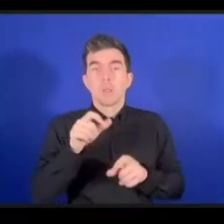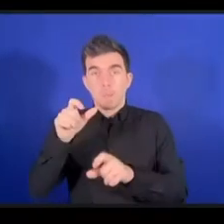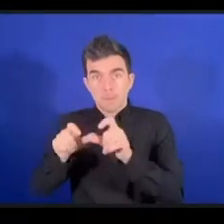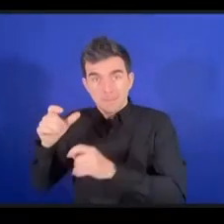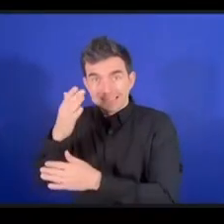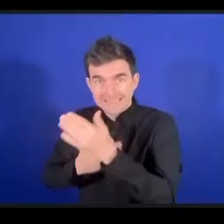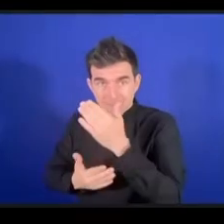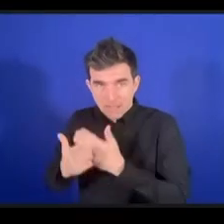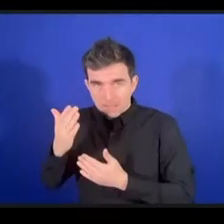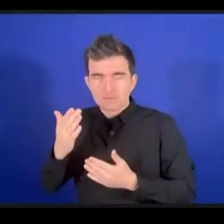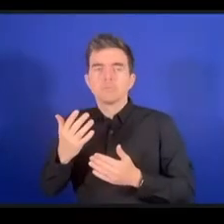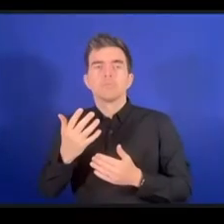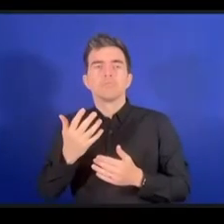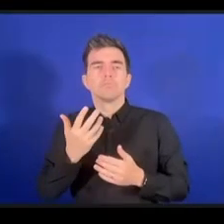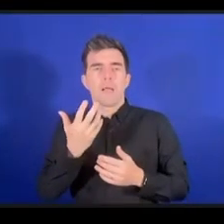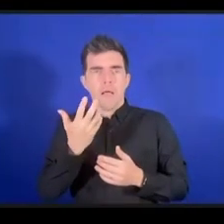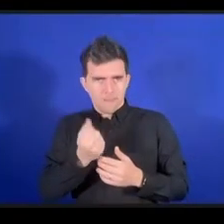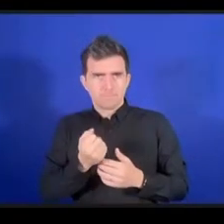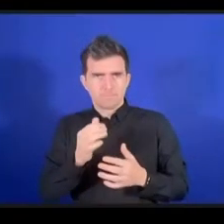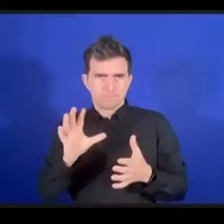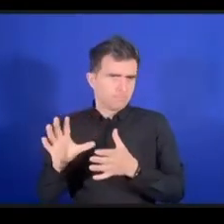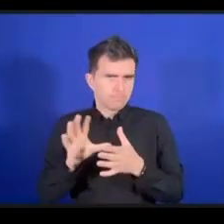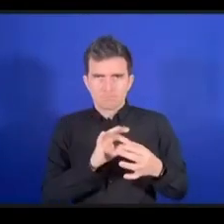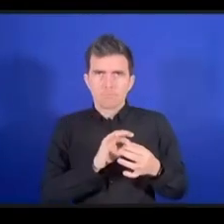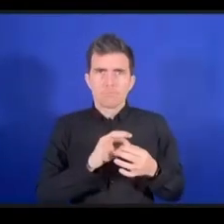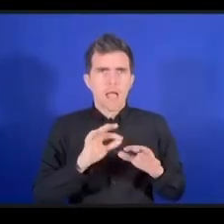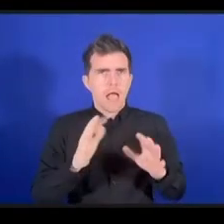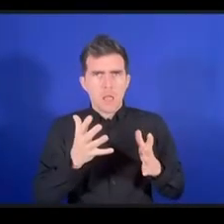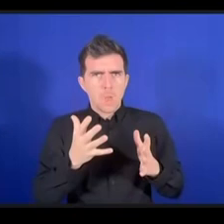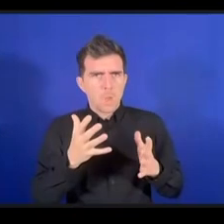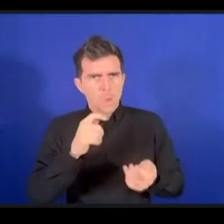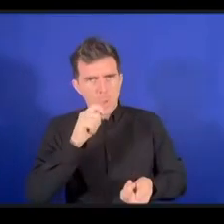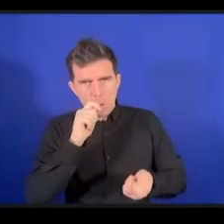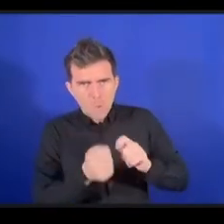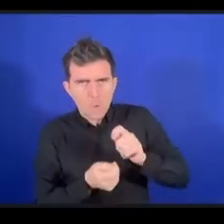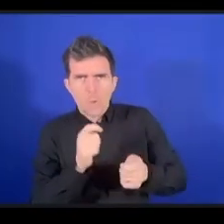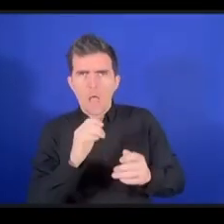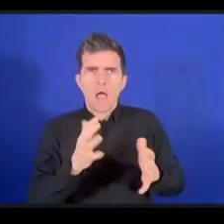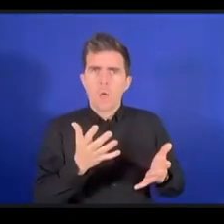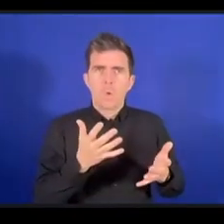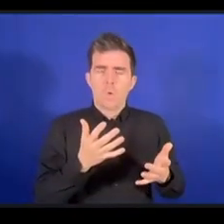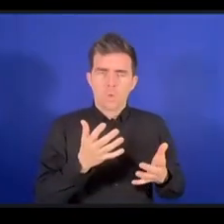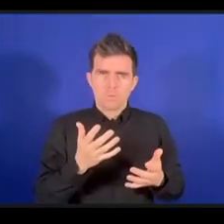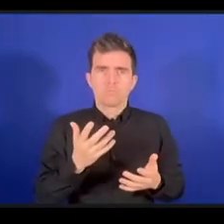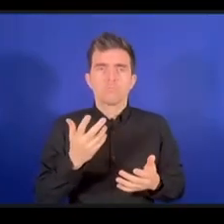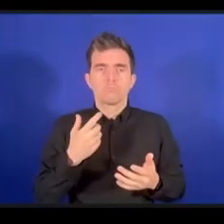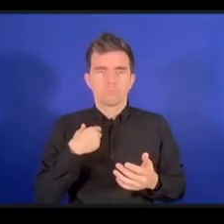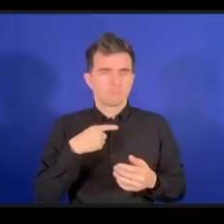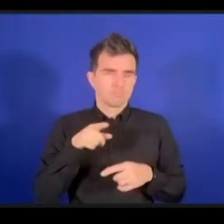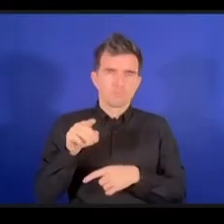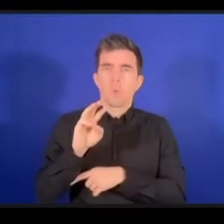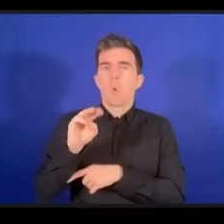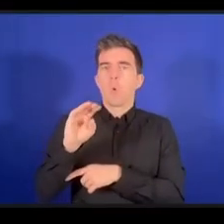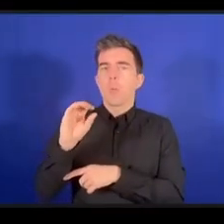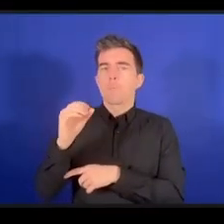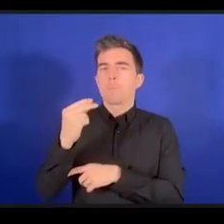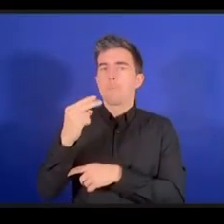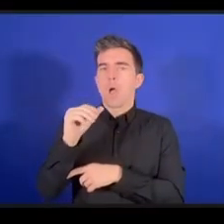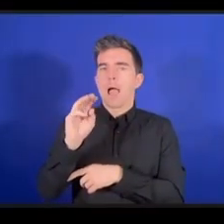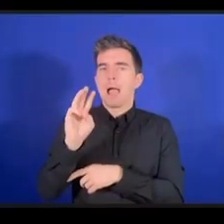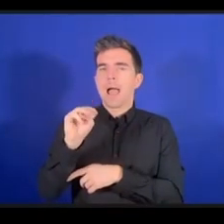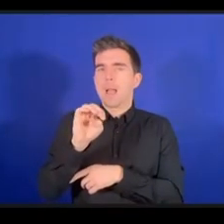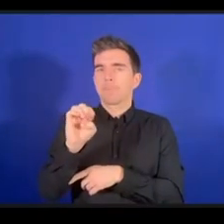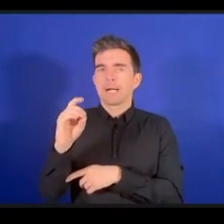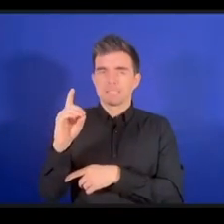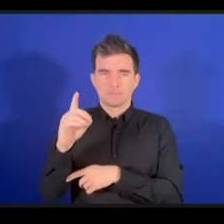DC， 刚才 Mohammed 也都在讲，他们是产生了很大的影响，而且在继续产生影响。好像还有一些